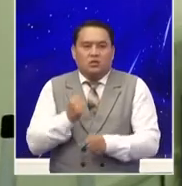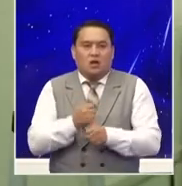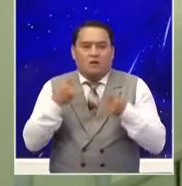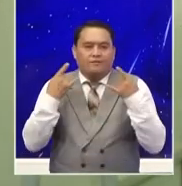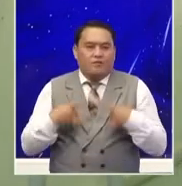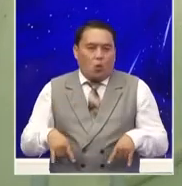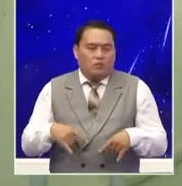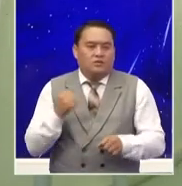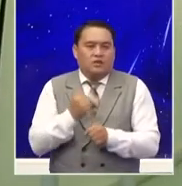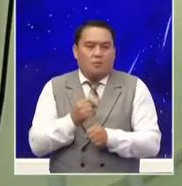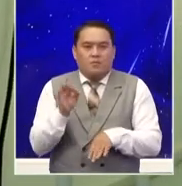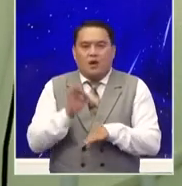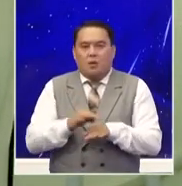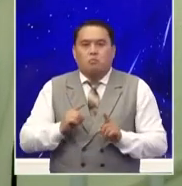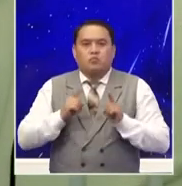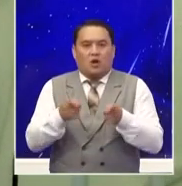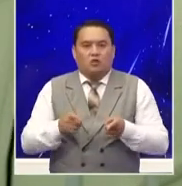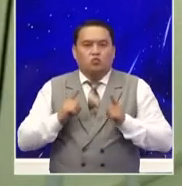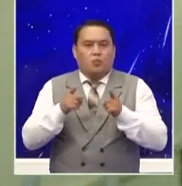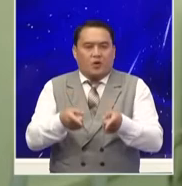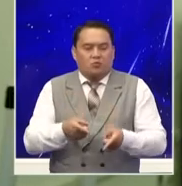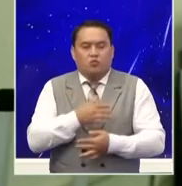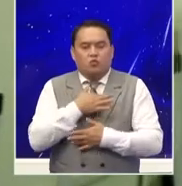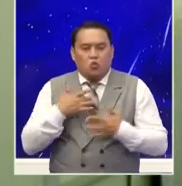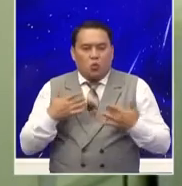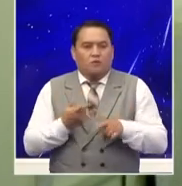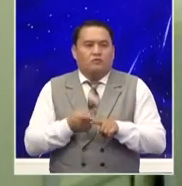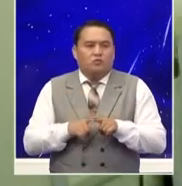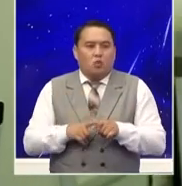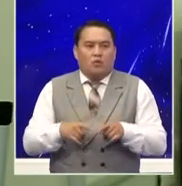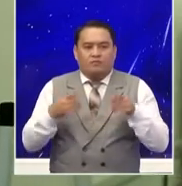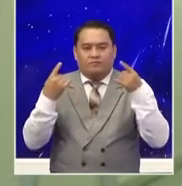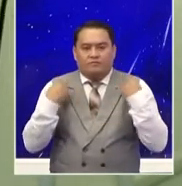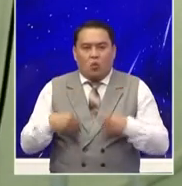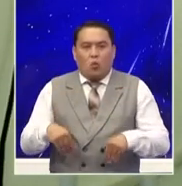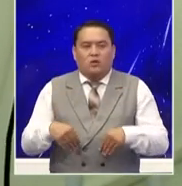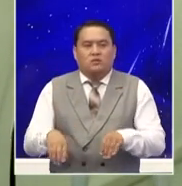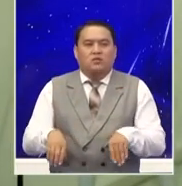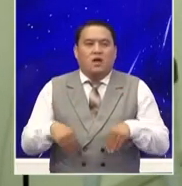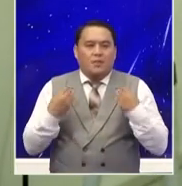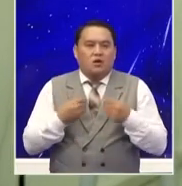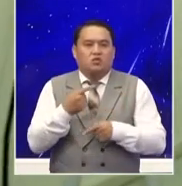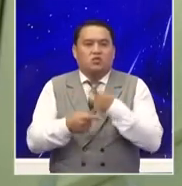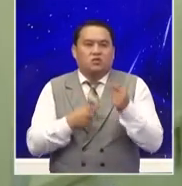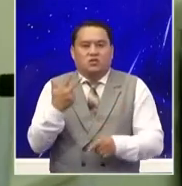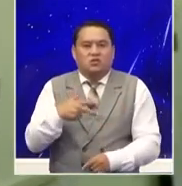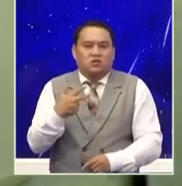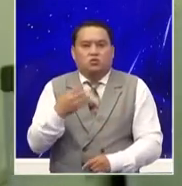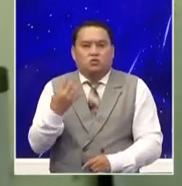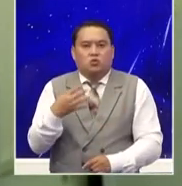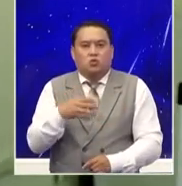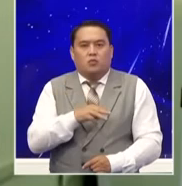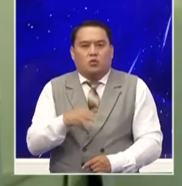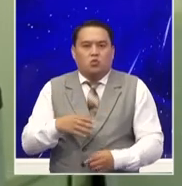компьютерную томографию, а больные поступали и днем, и ночью. Целыми днями ходишь в комбинезонах, в кирзовых сапогах. Через 30-40 минут уже